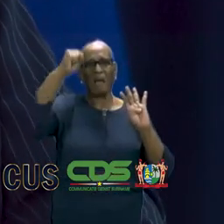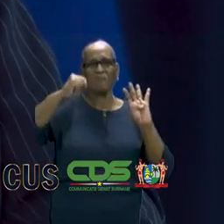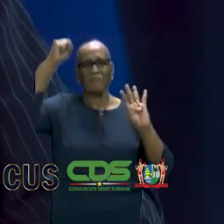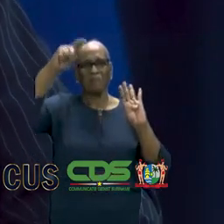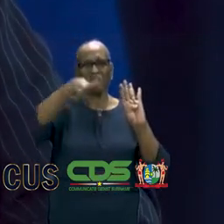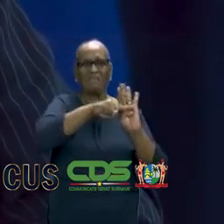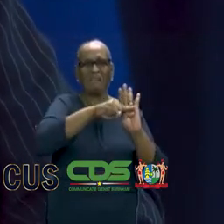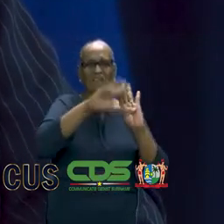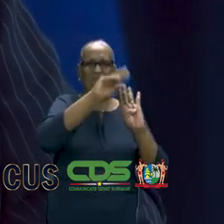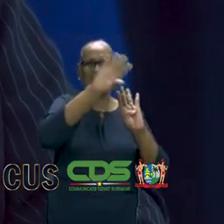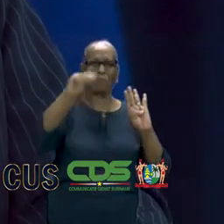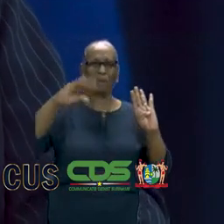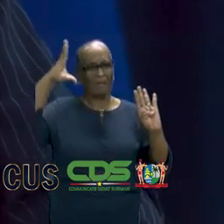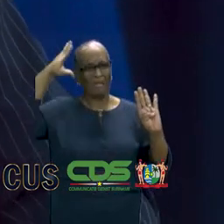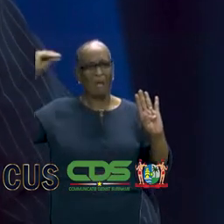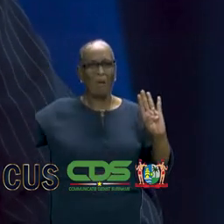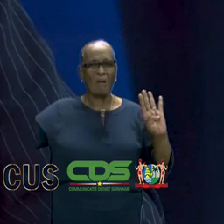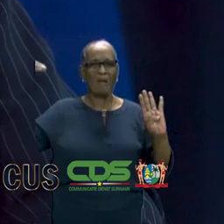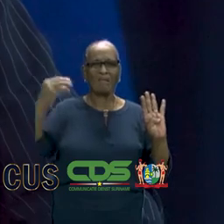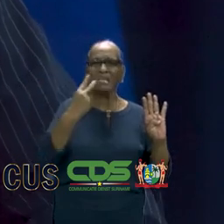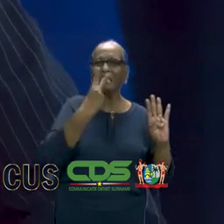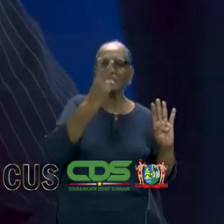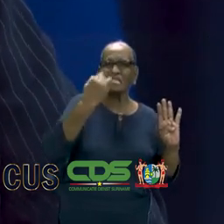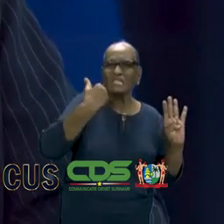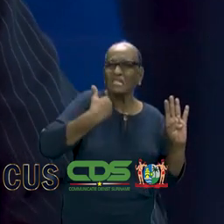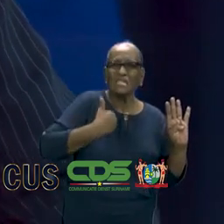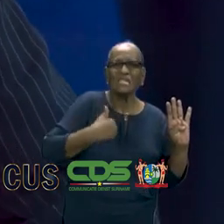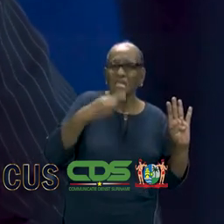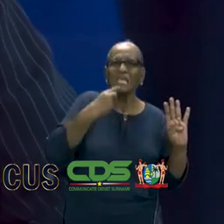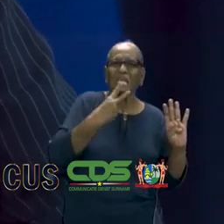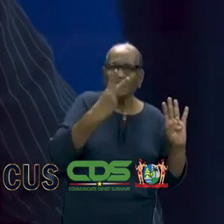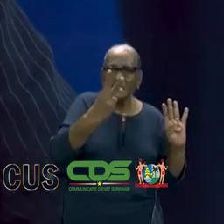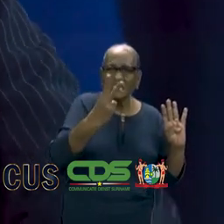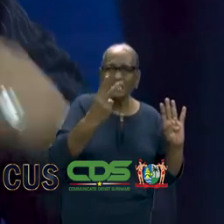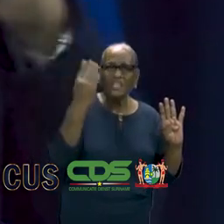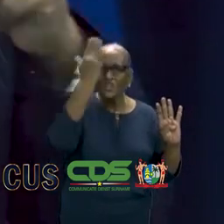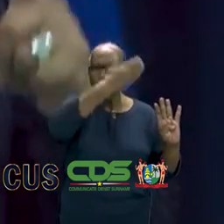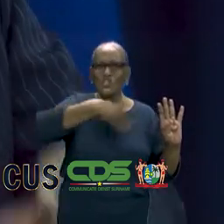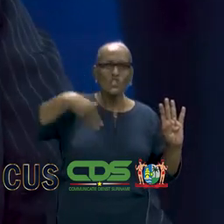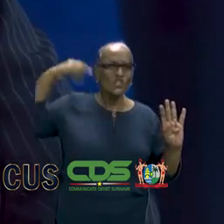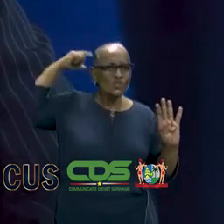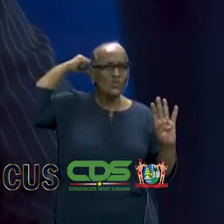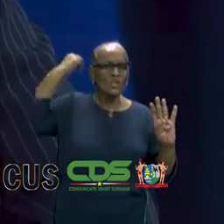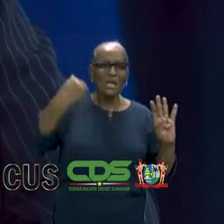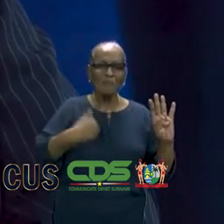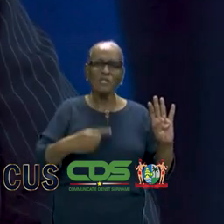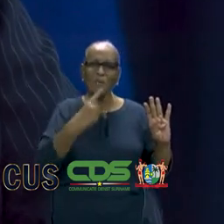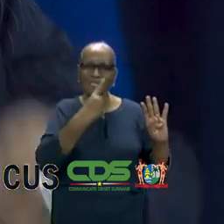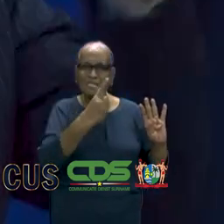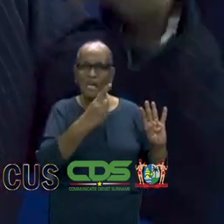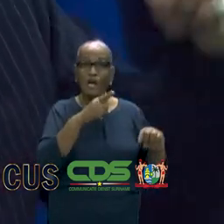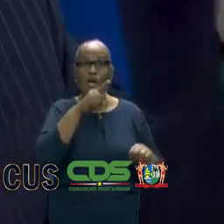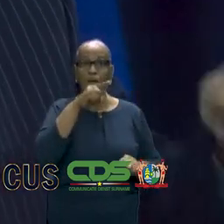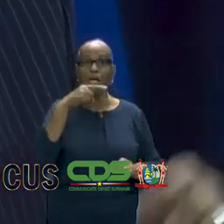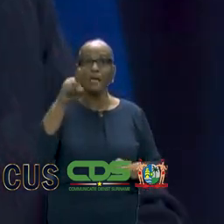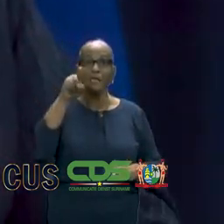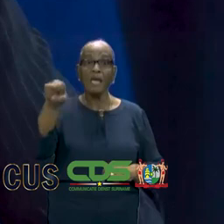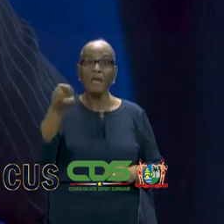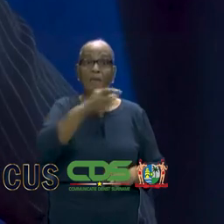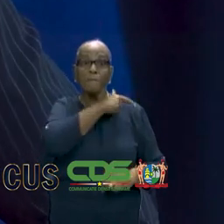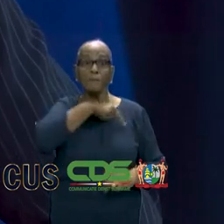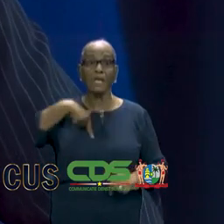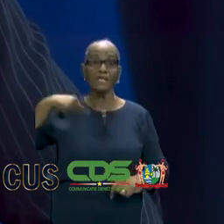personen, heb ik Surinamers weer gezien. In economie, president. Al ben ik niet altijd met hem eens. Al is hij niet van mijn